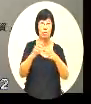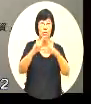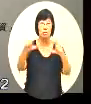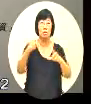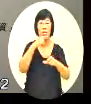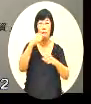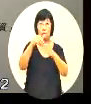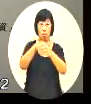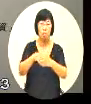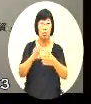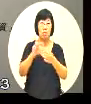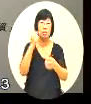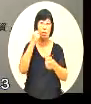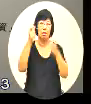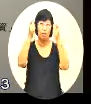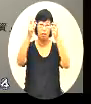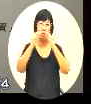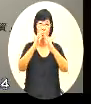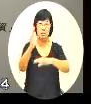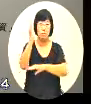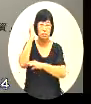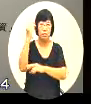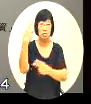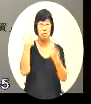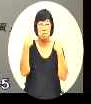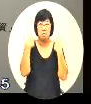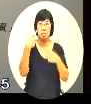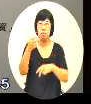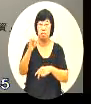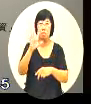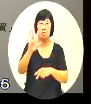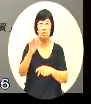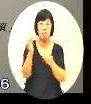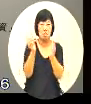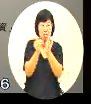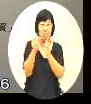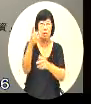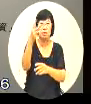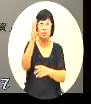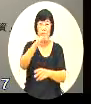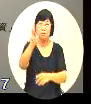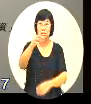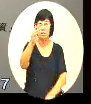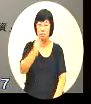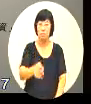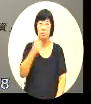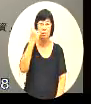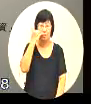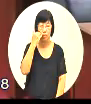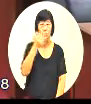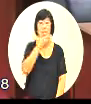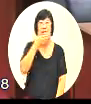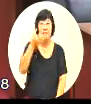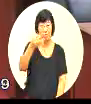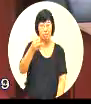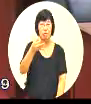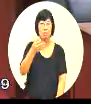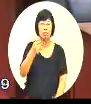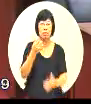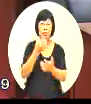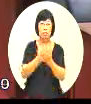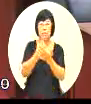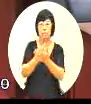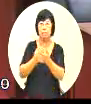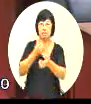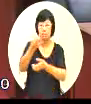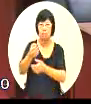雄市政府的负债现在逼近3000亿，那如果换一个角度，利率 1% 一年就要付30亿的利息。